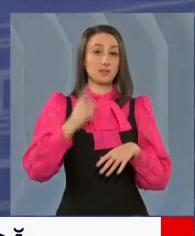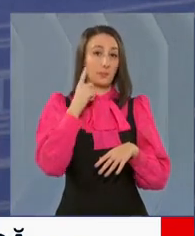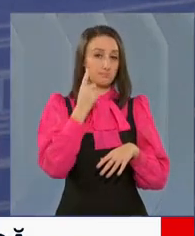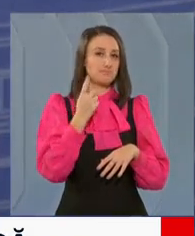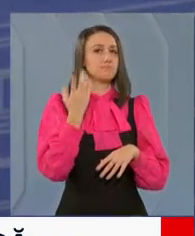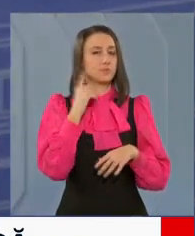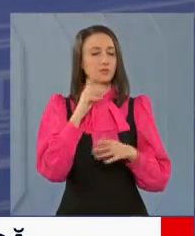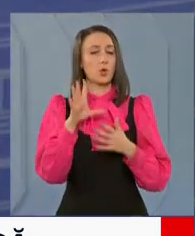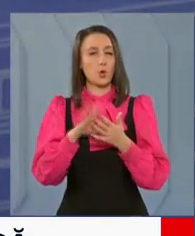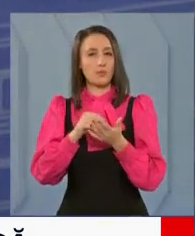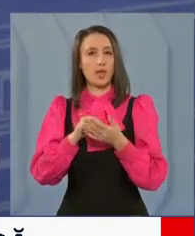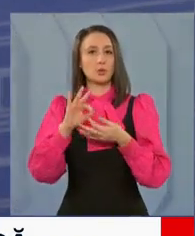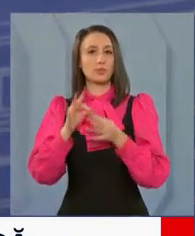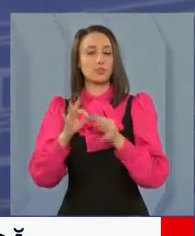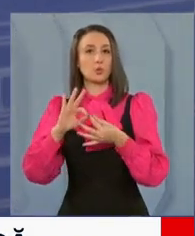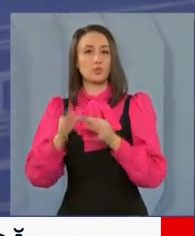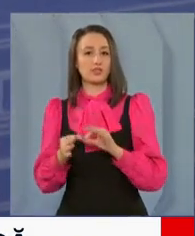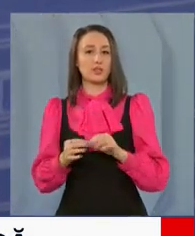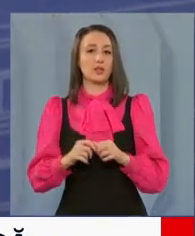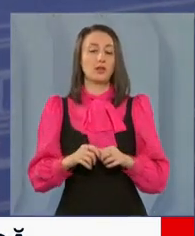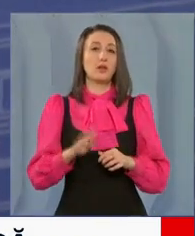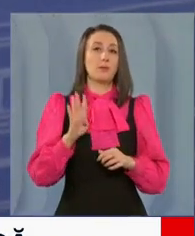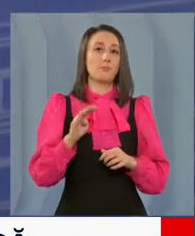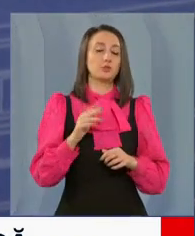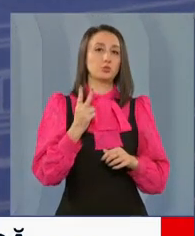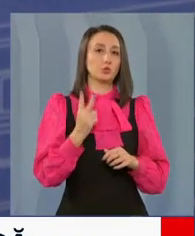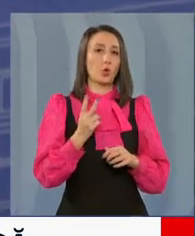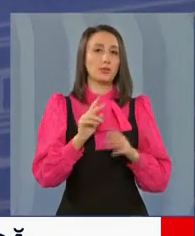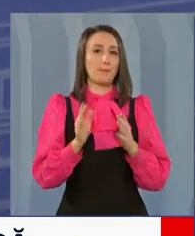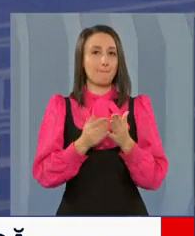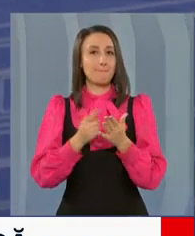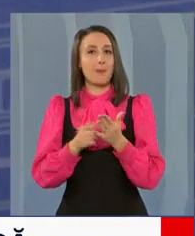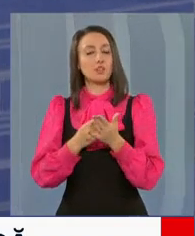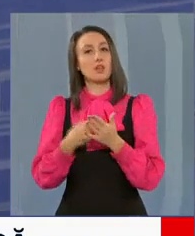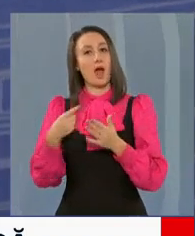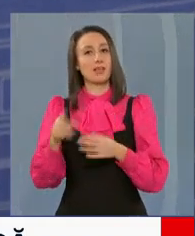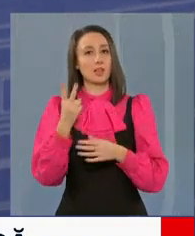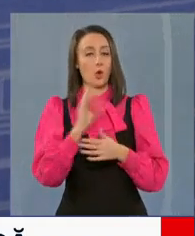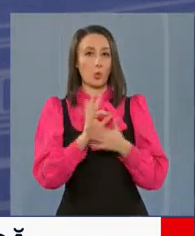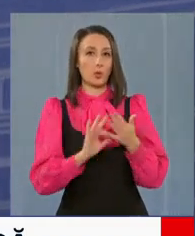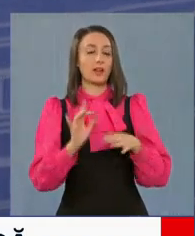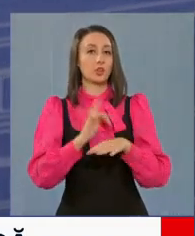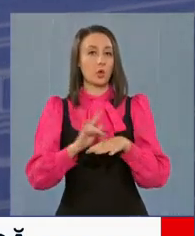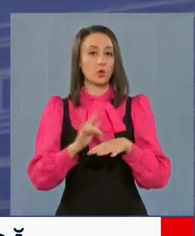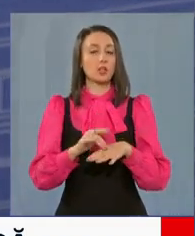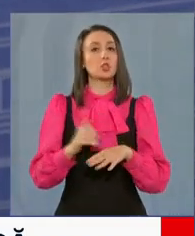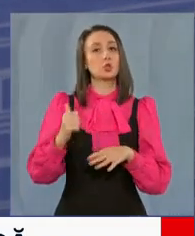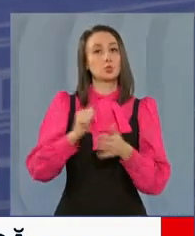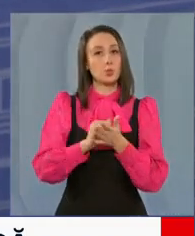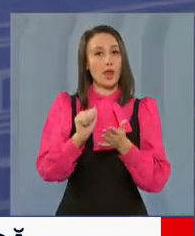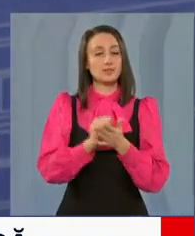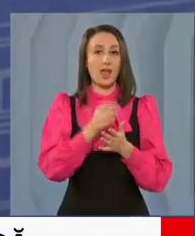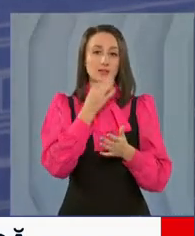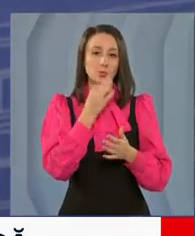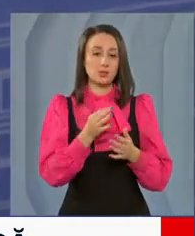presupune că a fost inspirată cuvânt cu cuvânt nu mai puțin de 42 de pagini din alte două lucrări de doctorat jurnalista Emilia